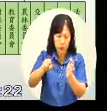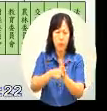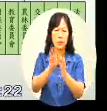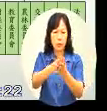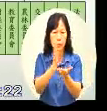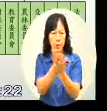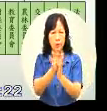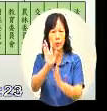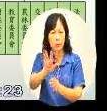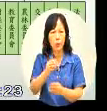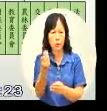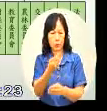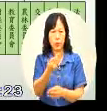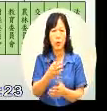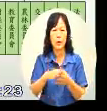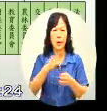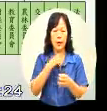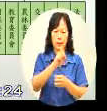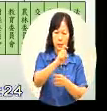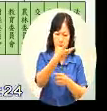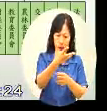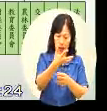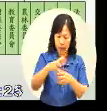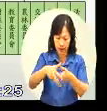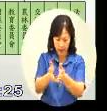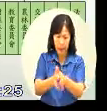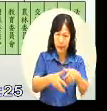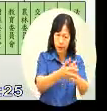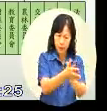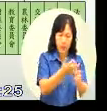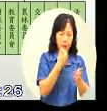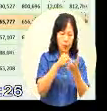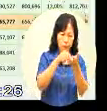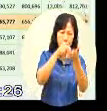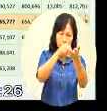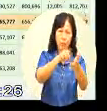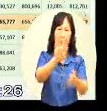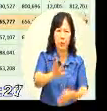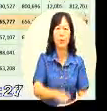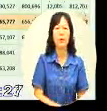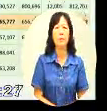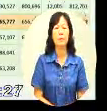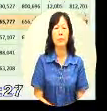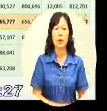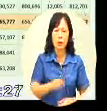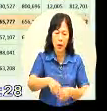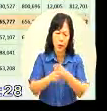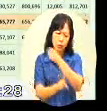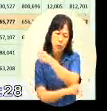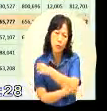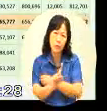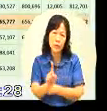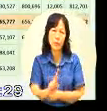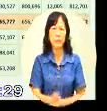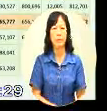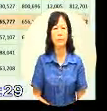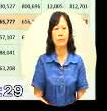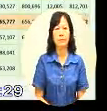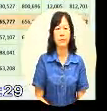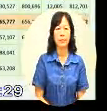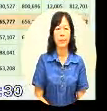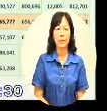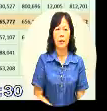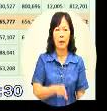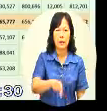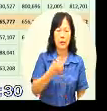事室，就是18个单位送一路送上来。那送上来有什么结果呢？送上来这个